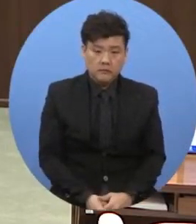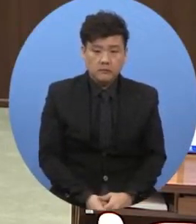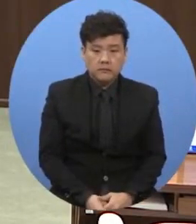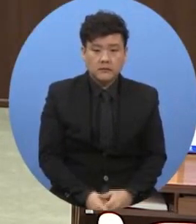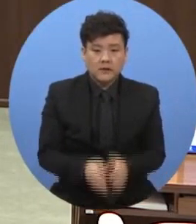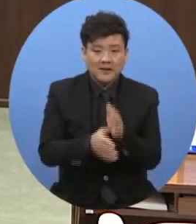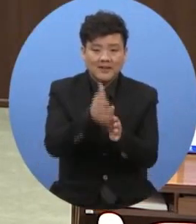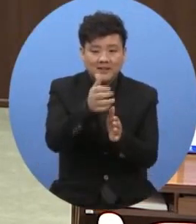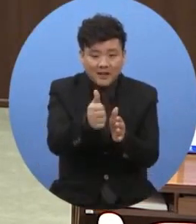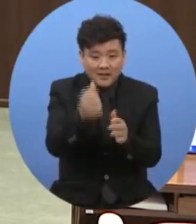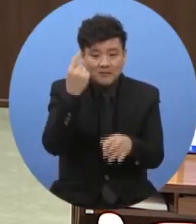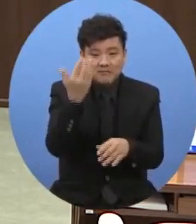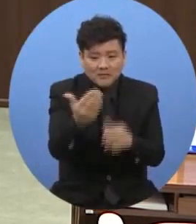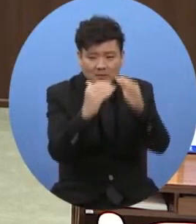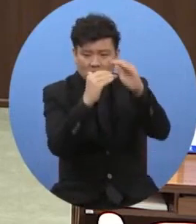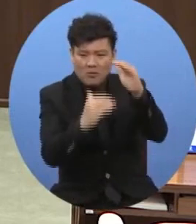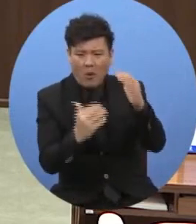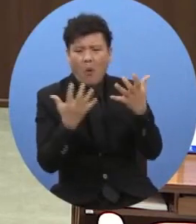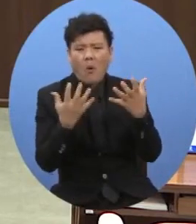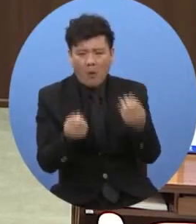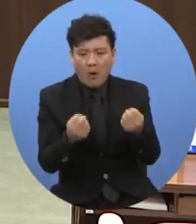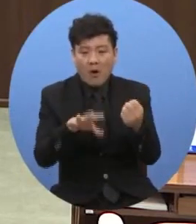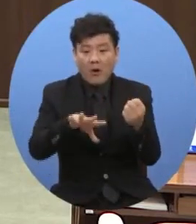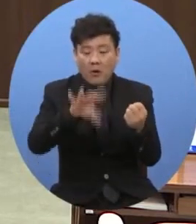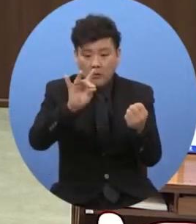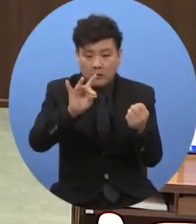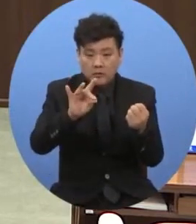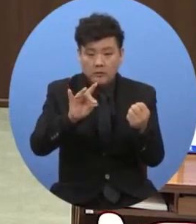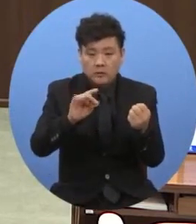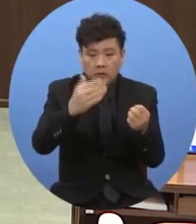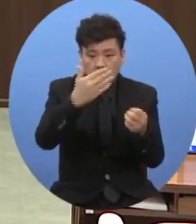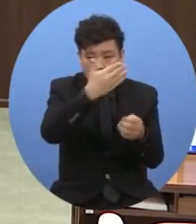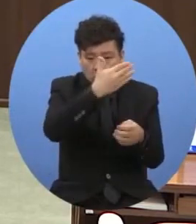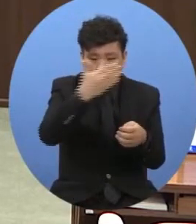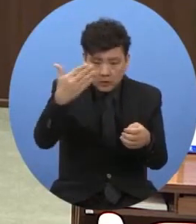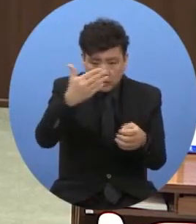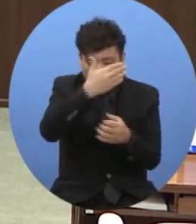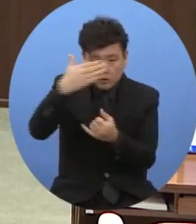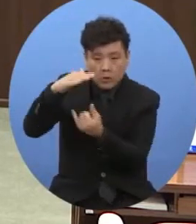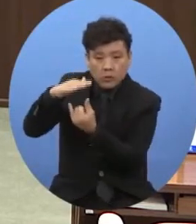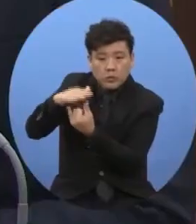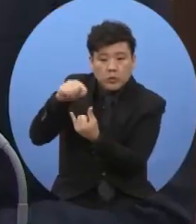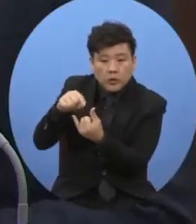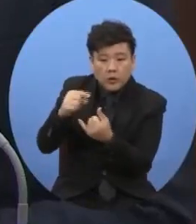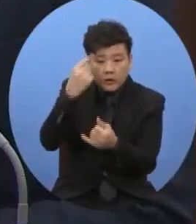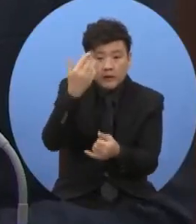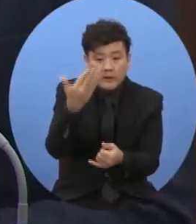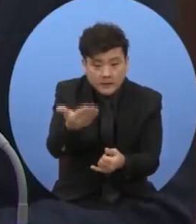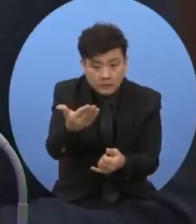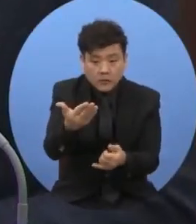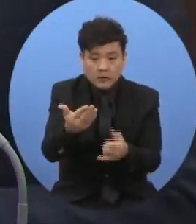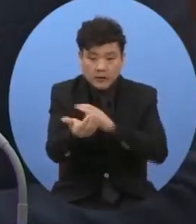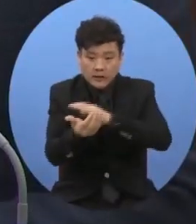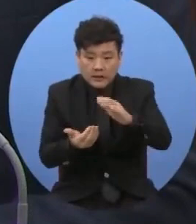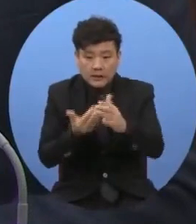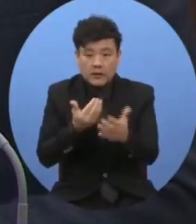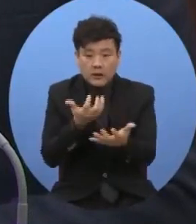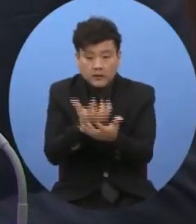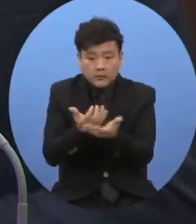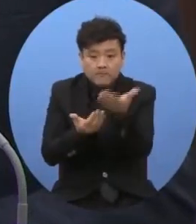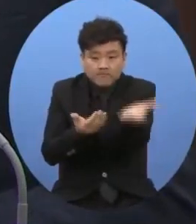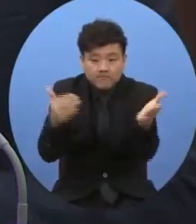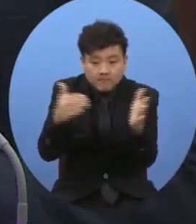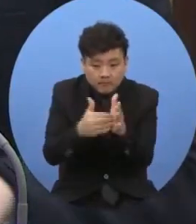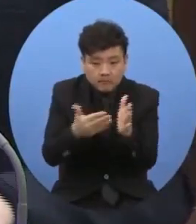네, 시장님 오늘 좀 질문 드릴 내용이 많은데요. 먼저 이제 청년과 청소년 이제 질문 드리겠다고 요지서 전달 드렸는데 네. 그 전에 뭔가